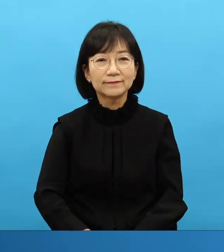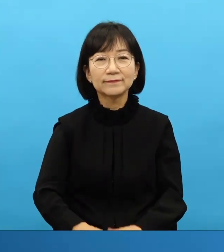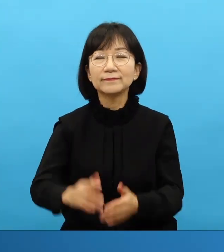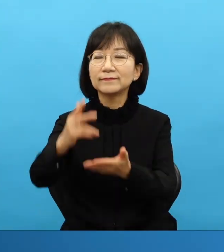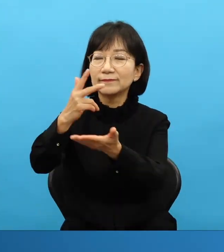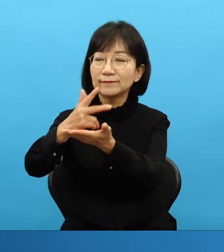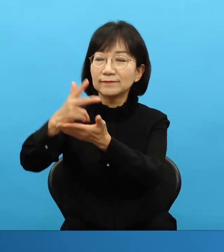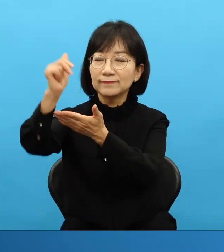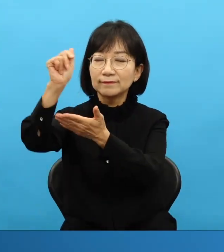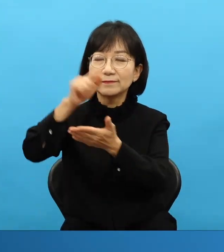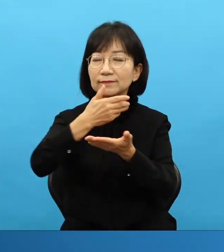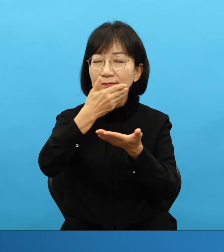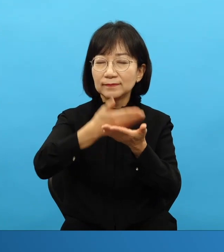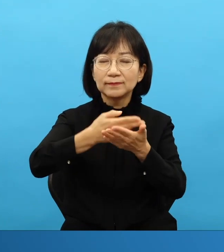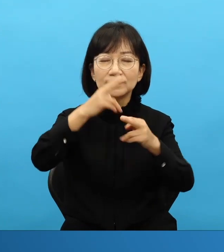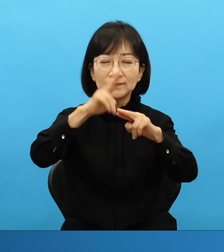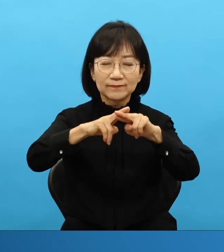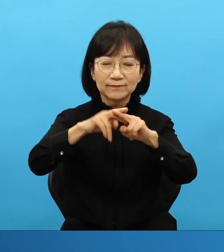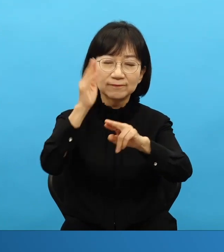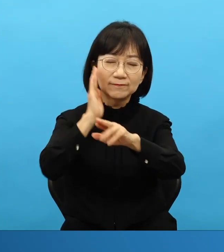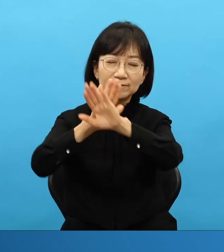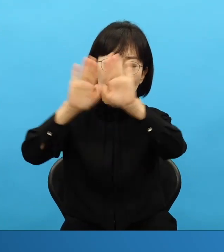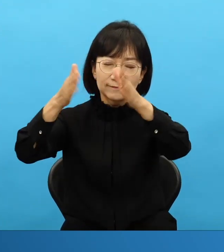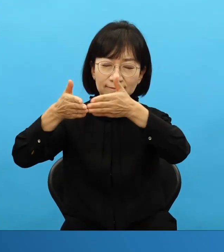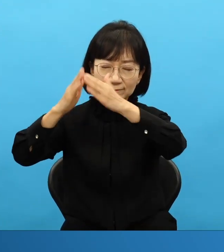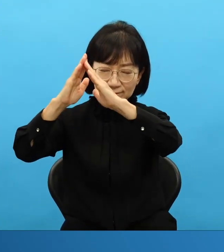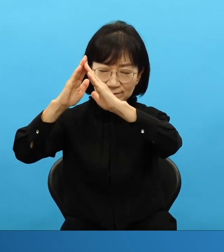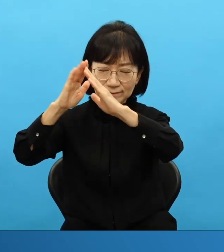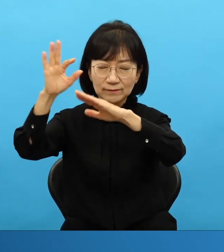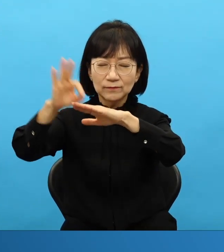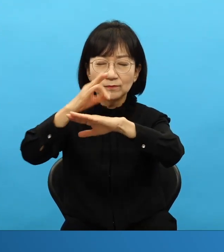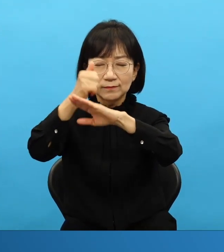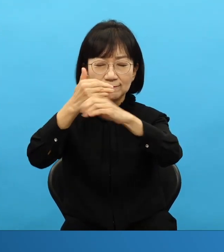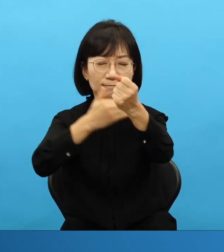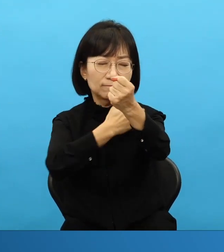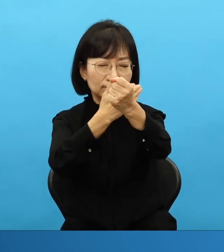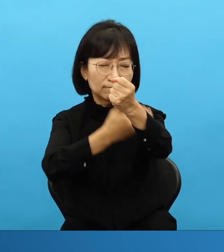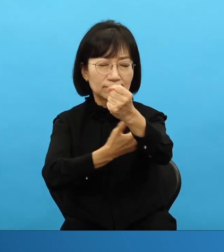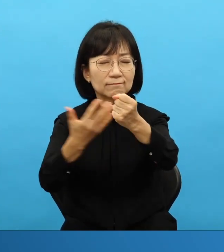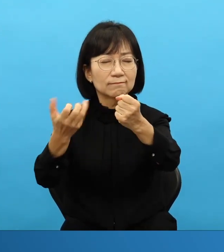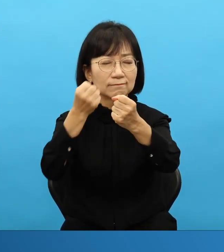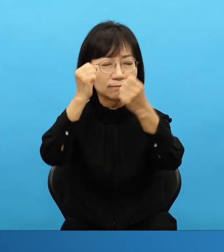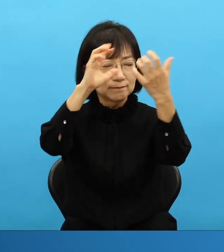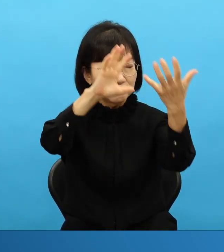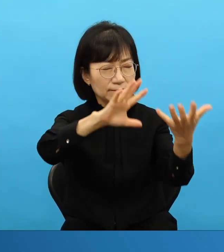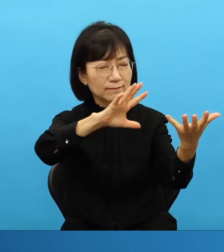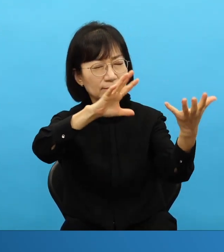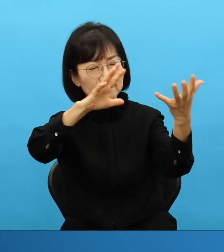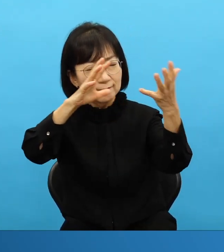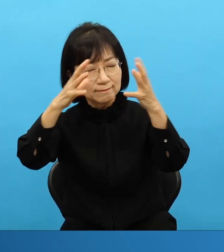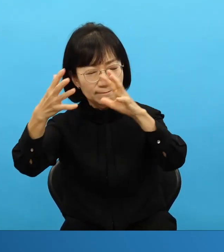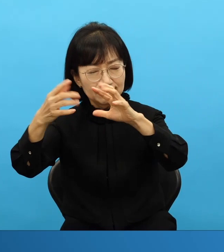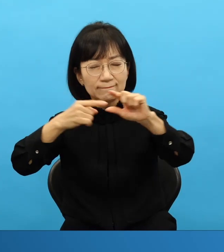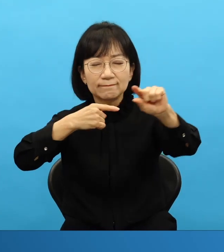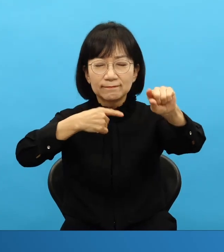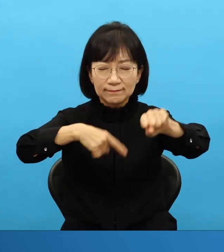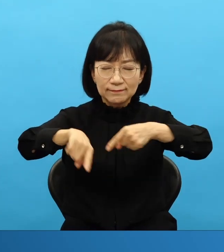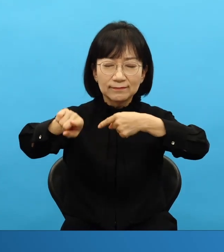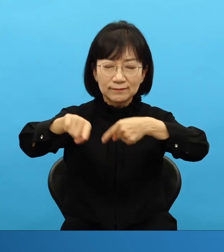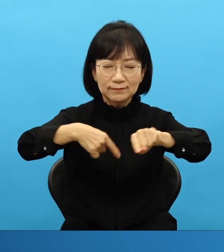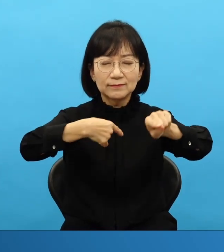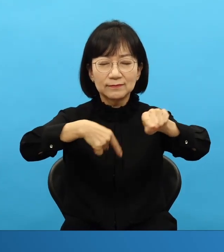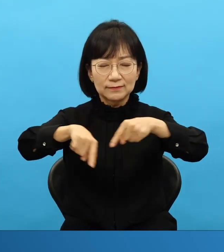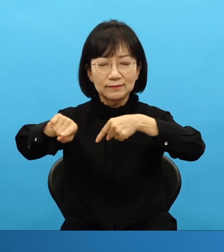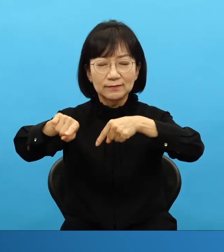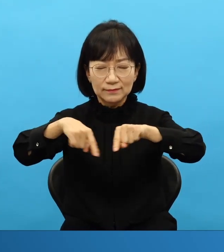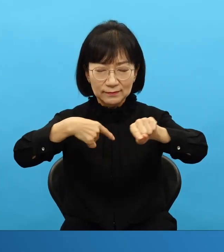여호와께서 그의 보좌를 하늘에 세우시고 그의 왕근으로 만유를 다스리시는도다. 耶和华在天上立定宝座，他的